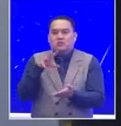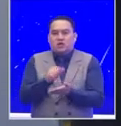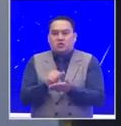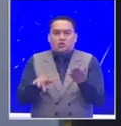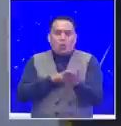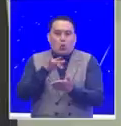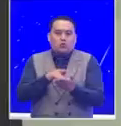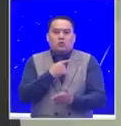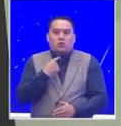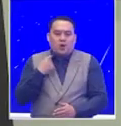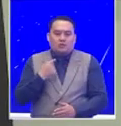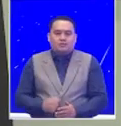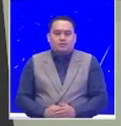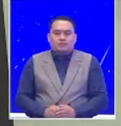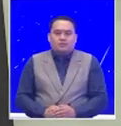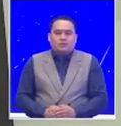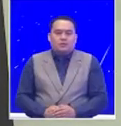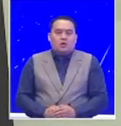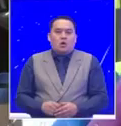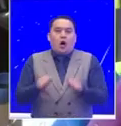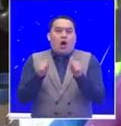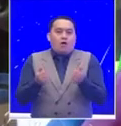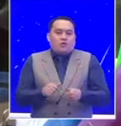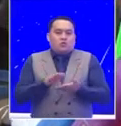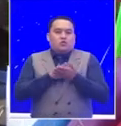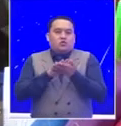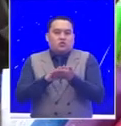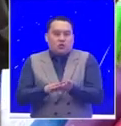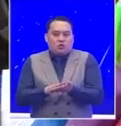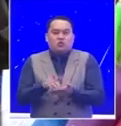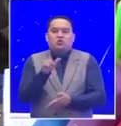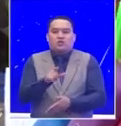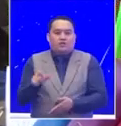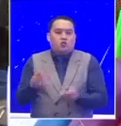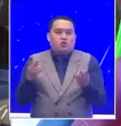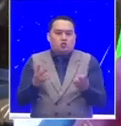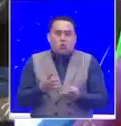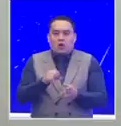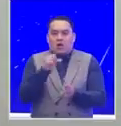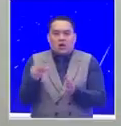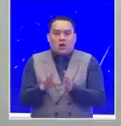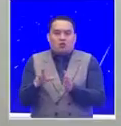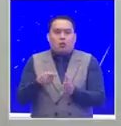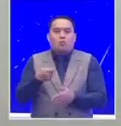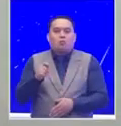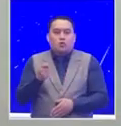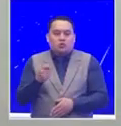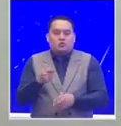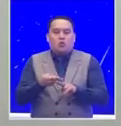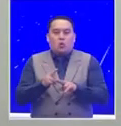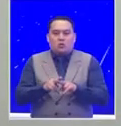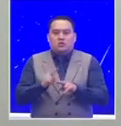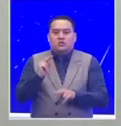городу Талдыкурган. Однако стоит отметить, что для оформления заявления онлайн гражданину необходимо иметь электронно-цифровую подпись. Если же